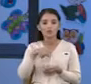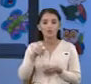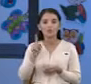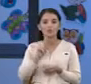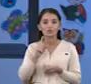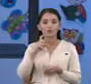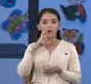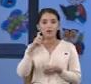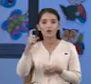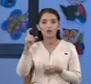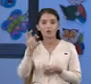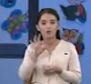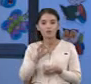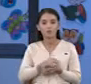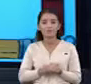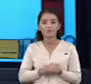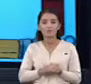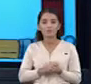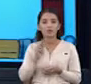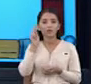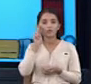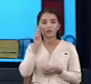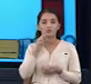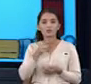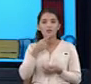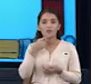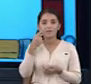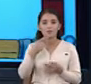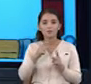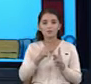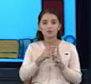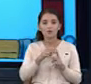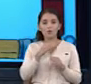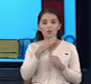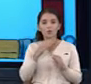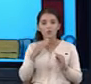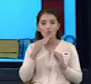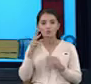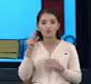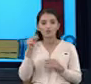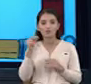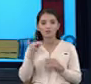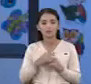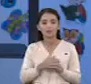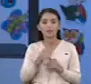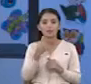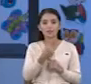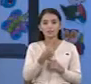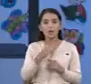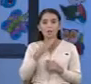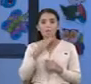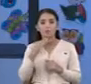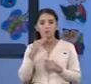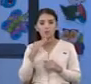Узнали, что такое эхо. И научились говорить слова во множественном числе.